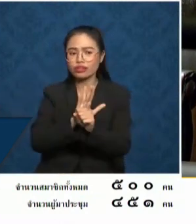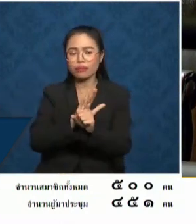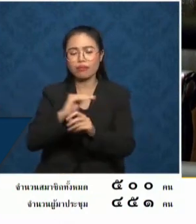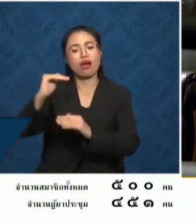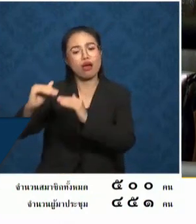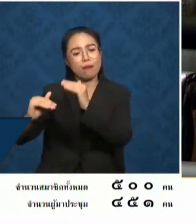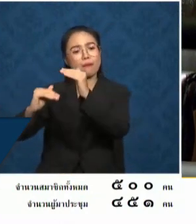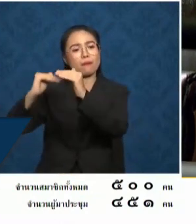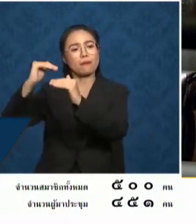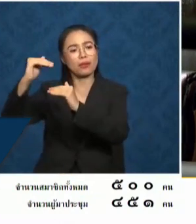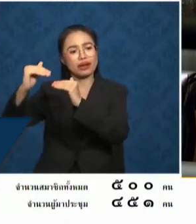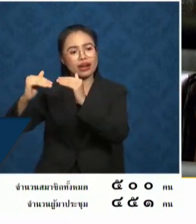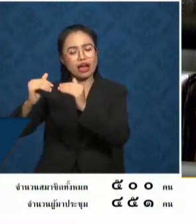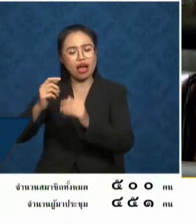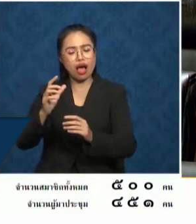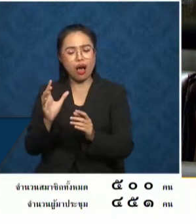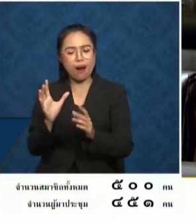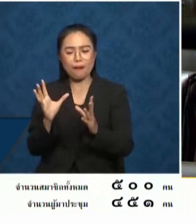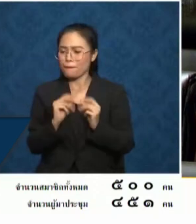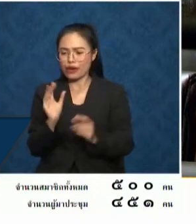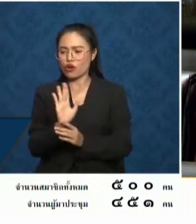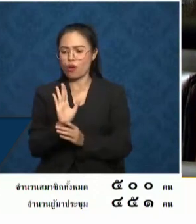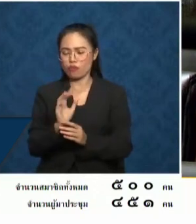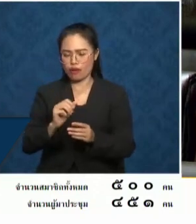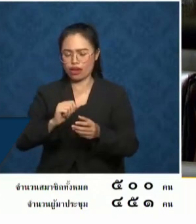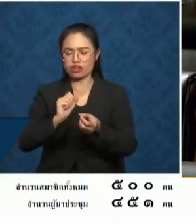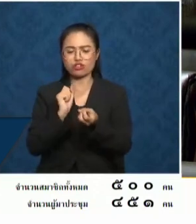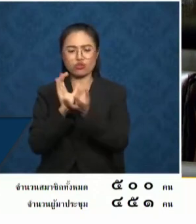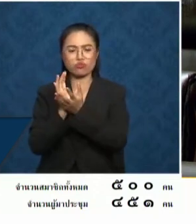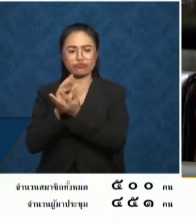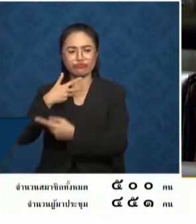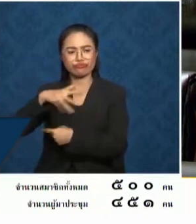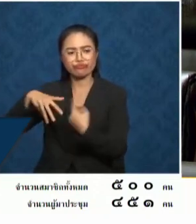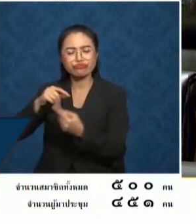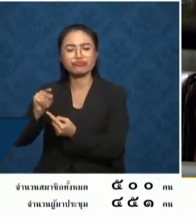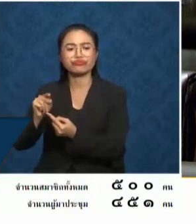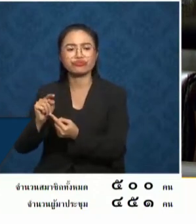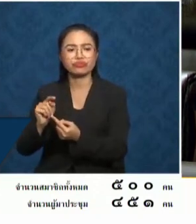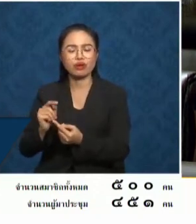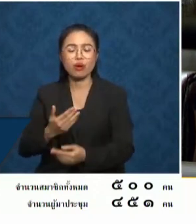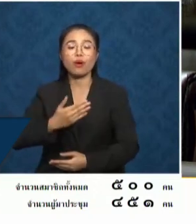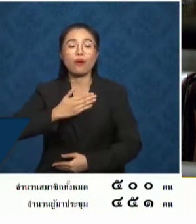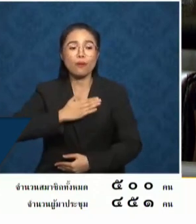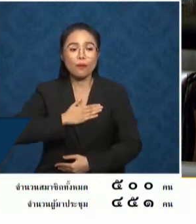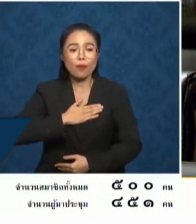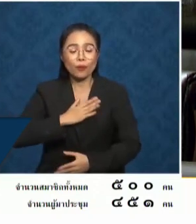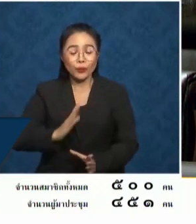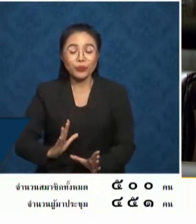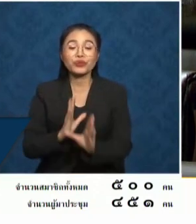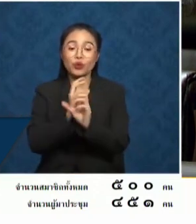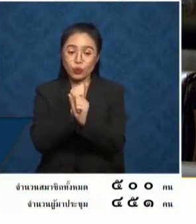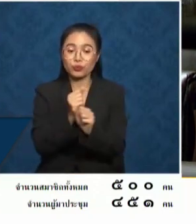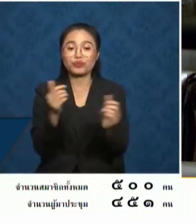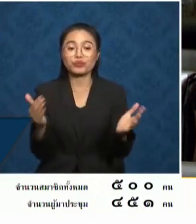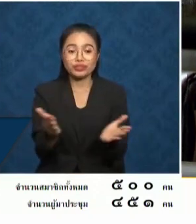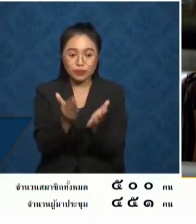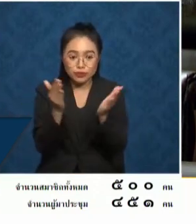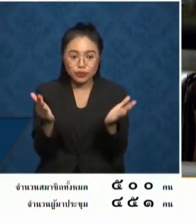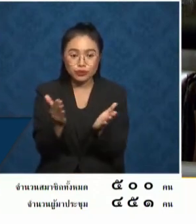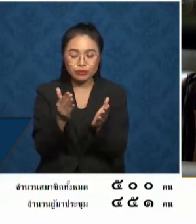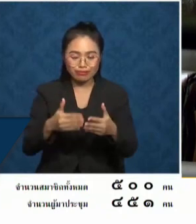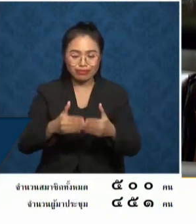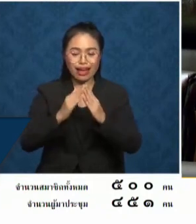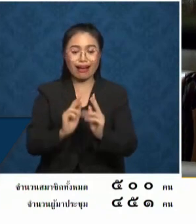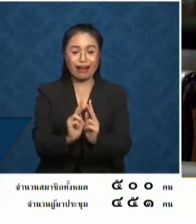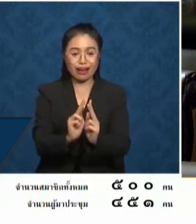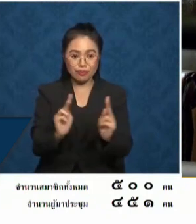ก้าวหน้าก้าวไกลไม่ยอมให้เสียหายไปมากกว่านี้ครับท่านประธานผมขอสนุปสนับสนุนการตั้งคณะ